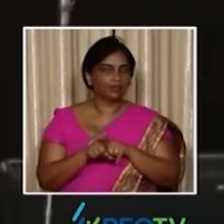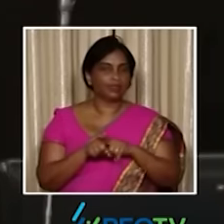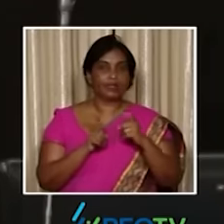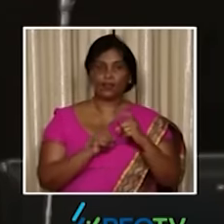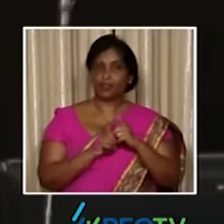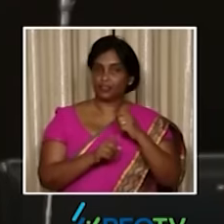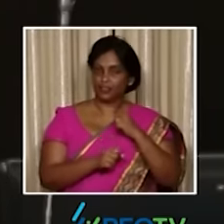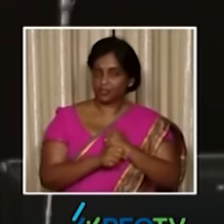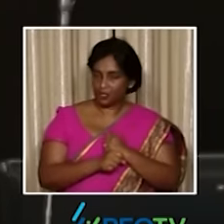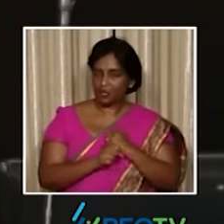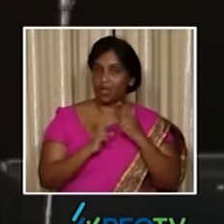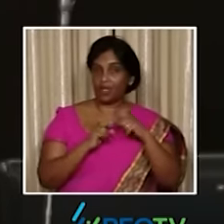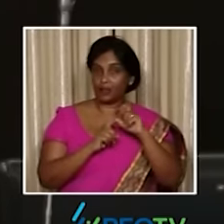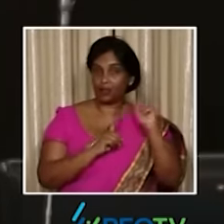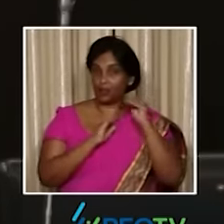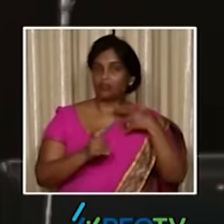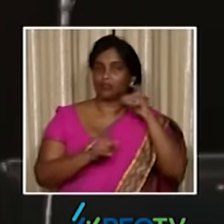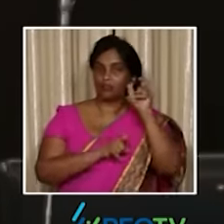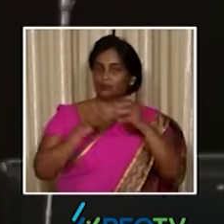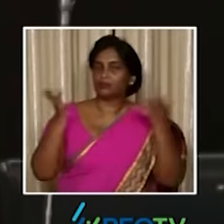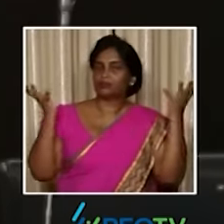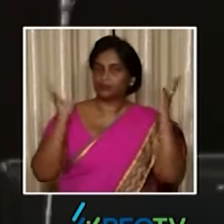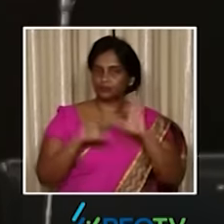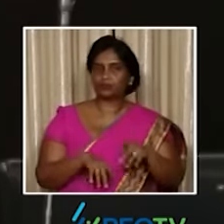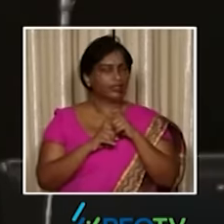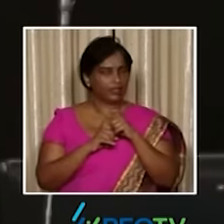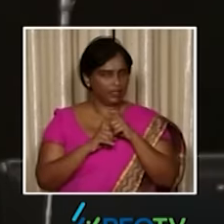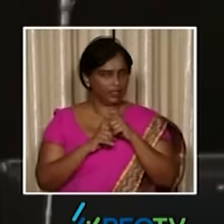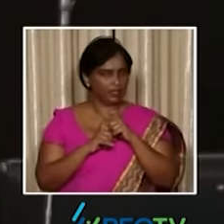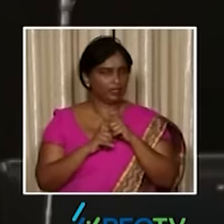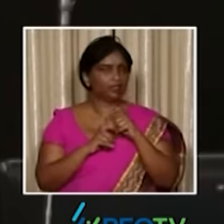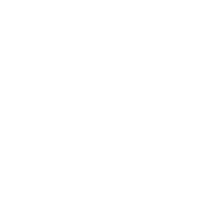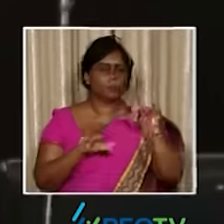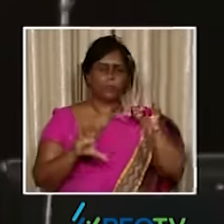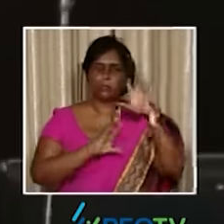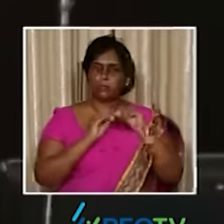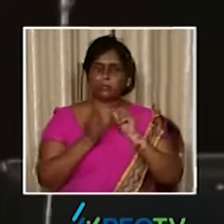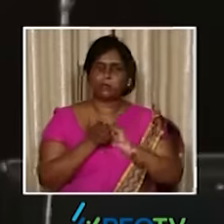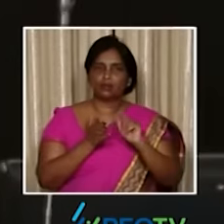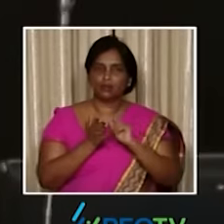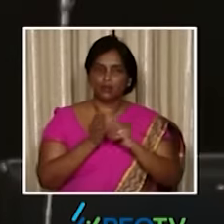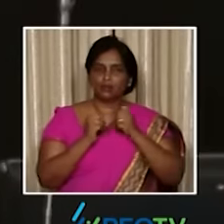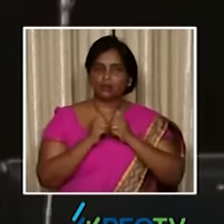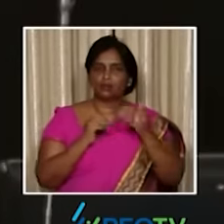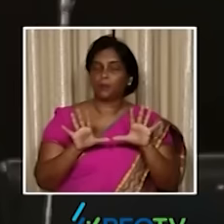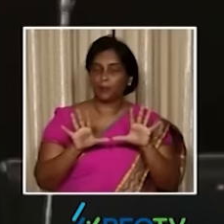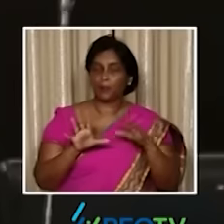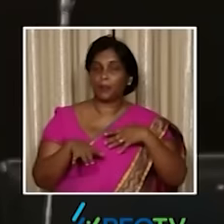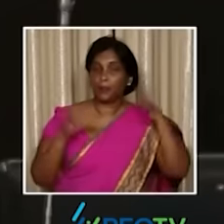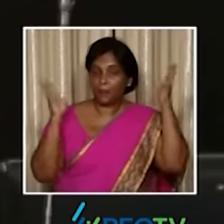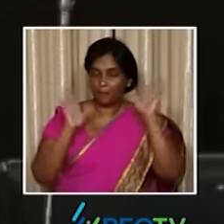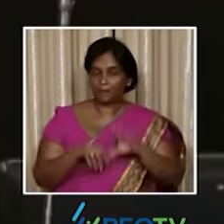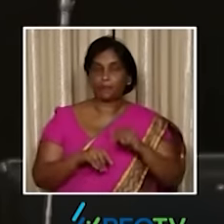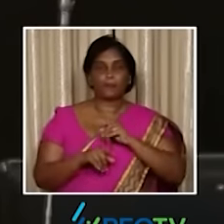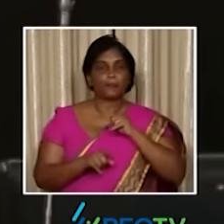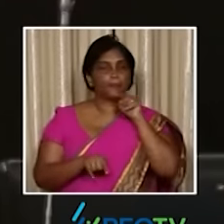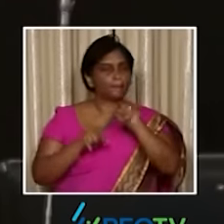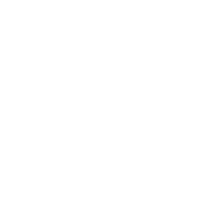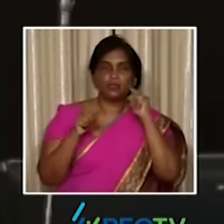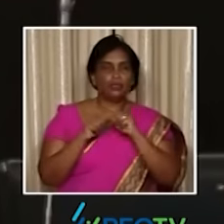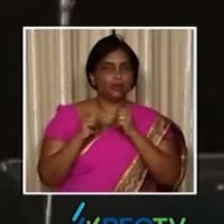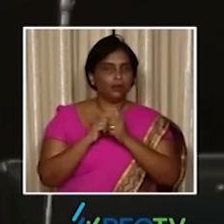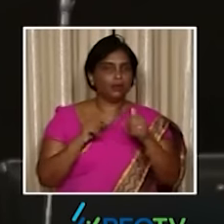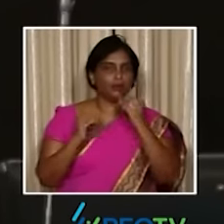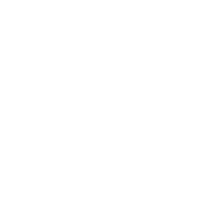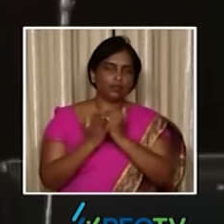අධ්‍යක්ෂ ජනරල් අතුළු නිලධාරිවරු ගෙන්නලා CIDA තොරතුරු හෙව්වා මට විරුද්ධව සාක්ෂි දෙන්න කියලා. එක එක්කෙනාට බය